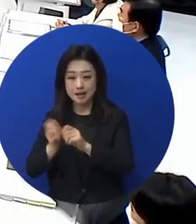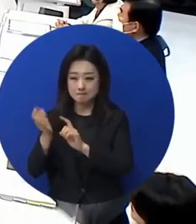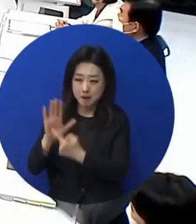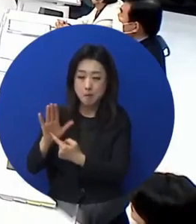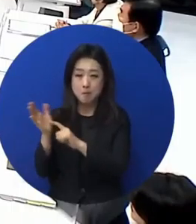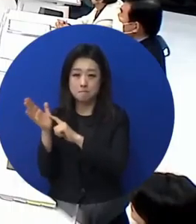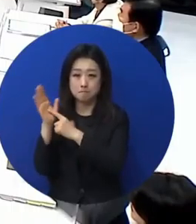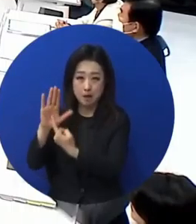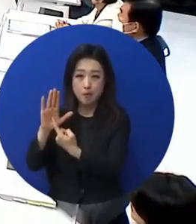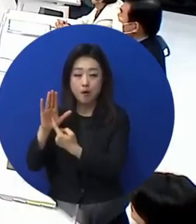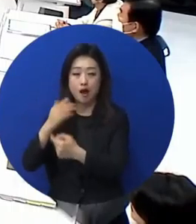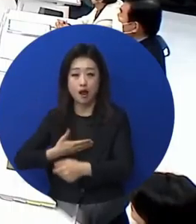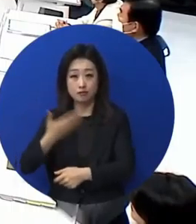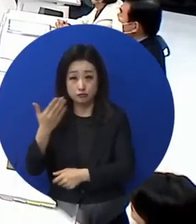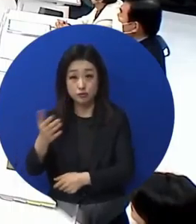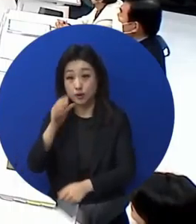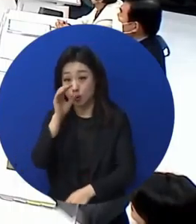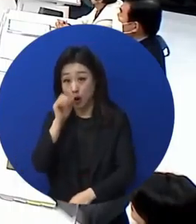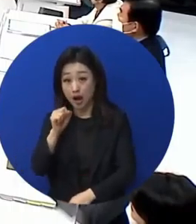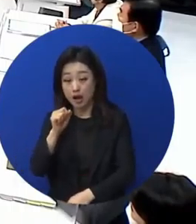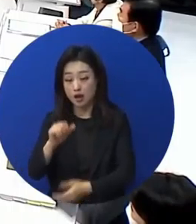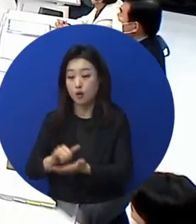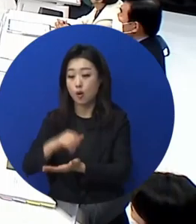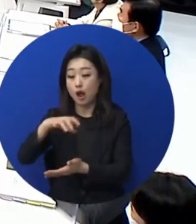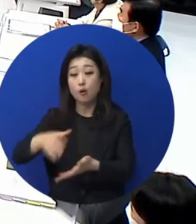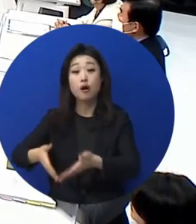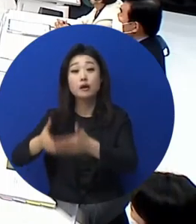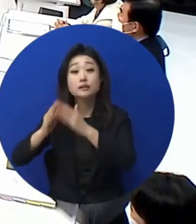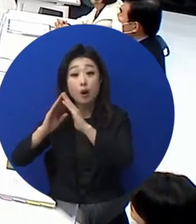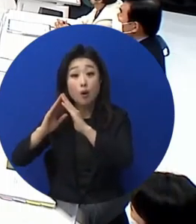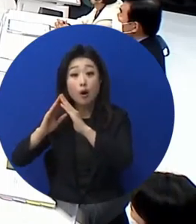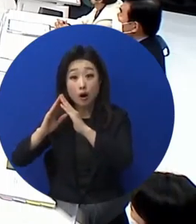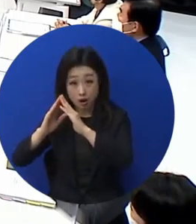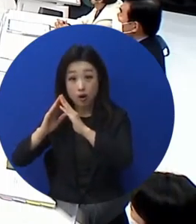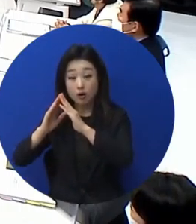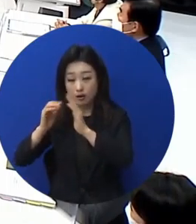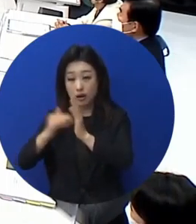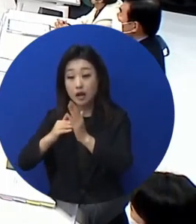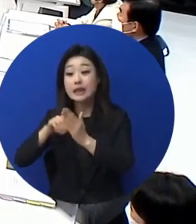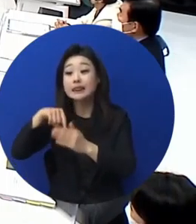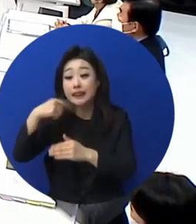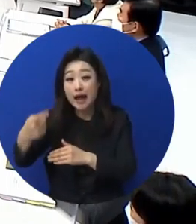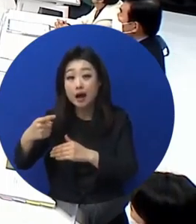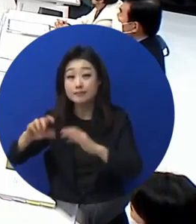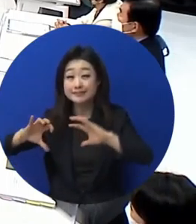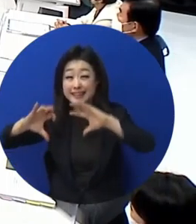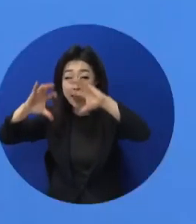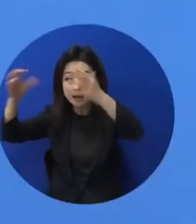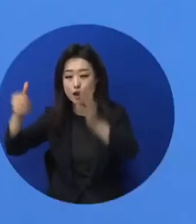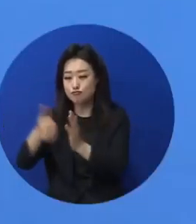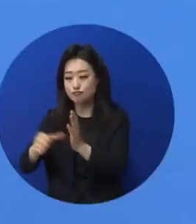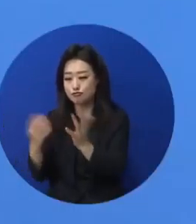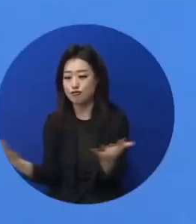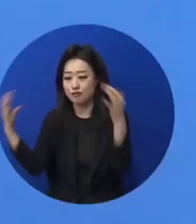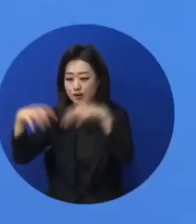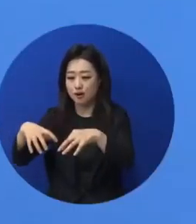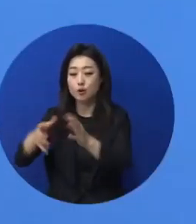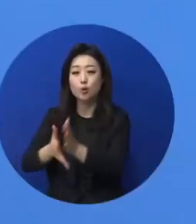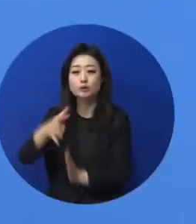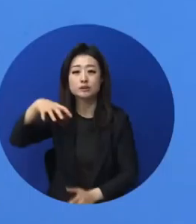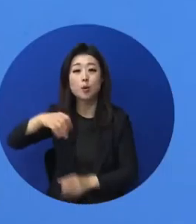됩니다. 정작 중요한 것은 공항을 건설하는 게 아니고 공항 이후에 이루어질 세계적인 물류 시스템, 물류 도시를